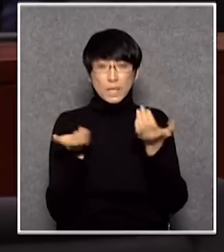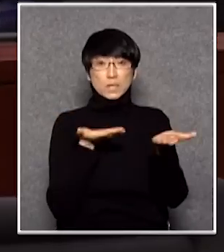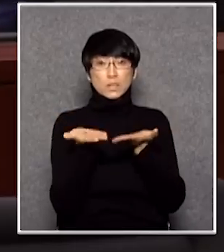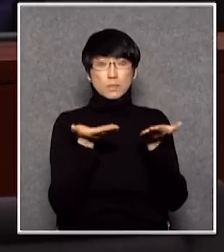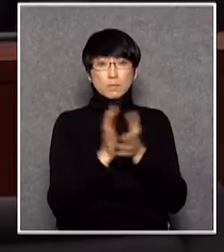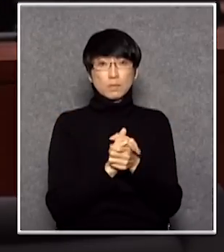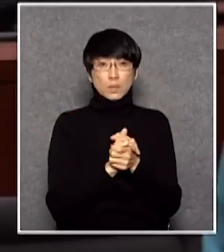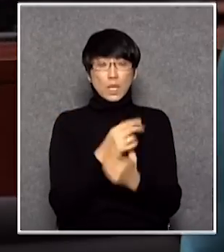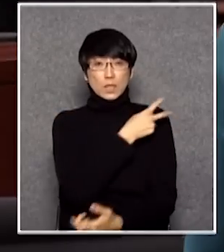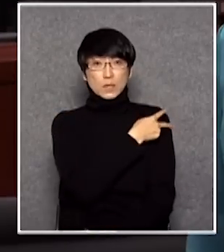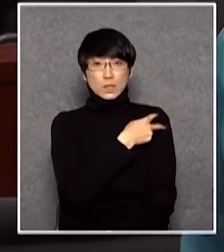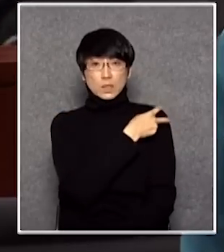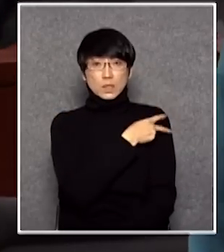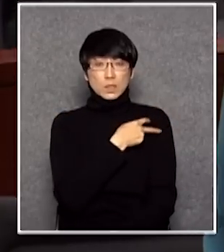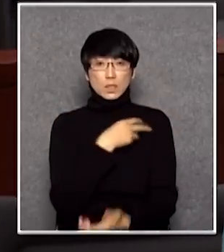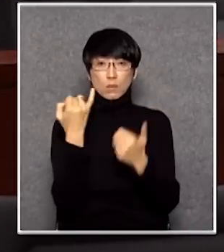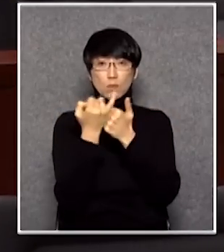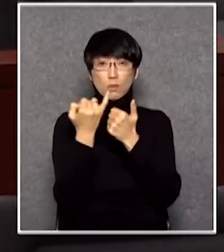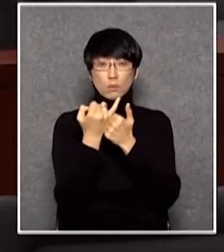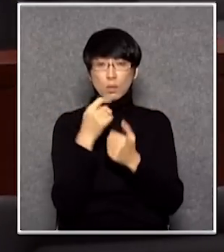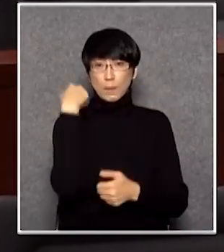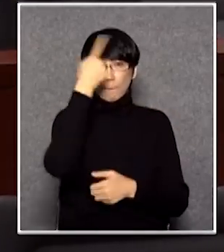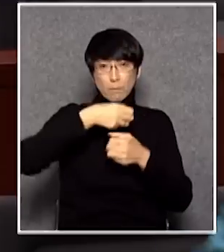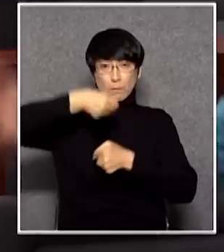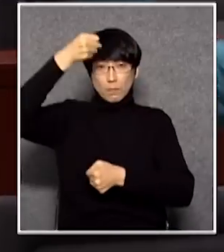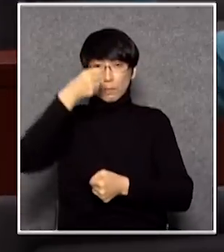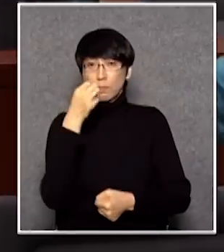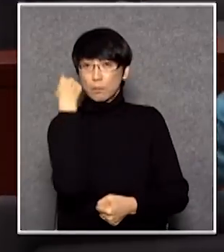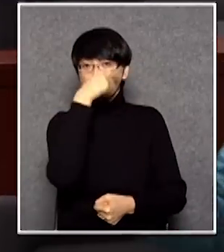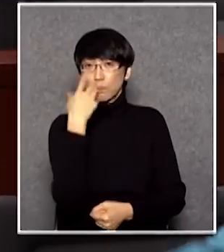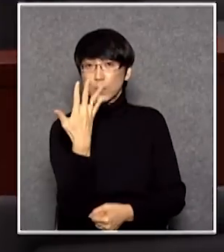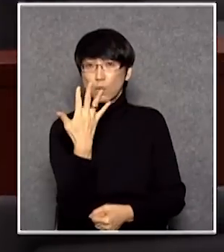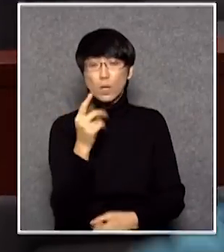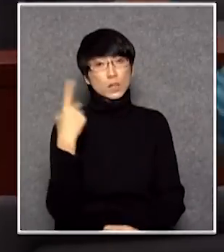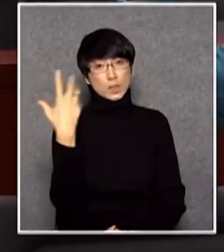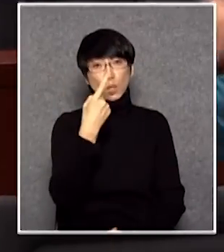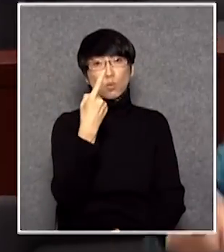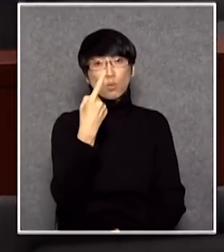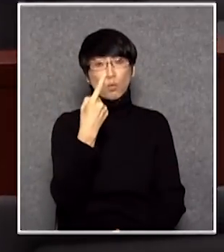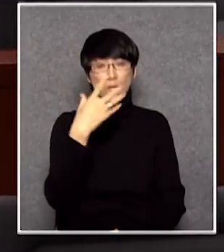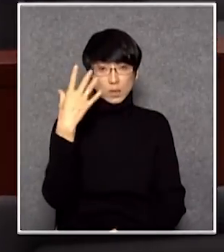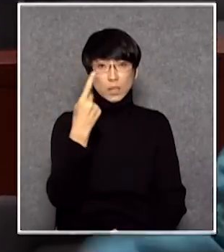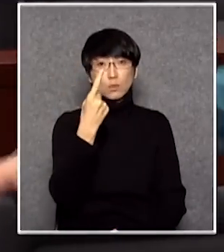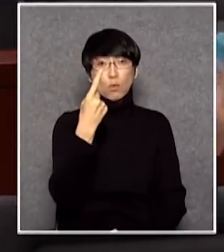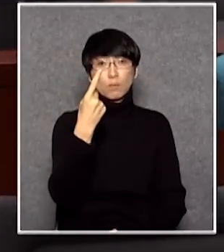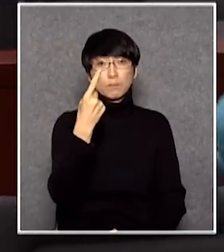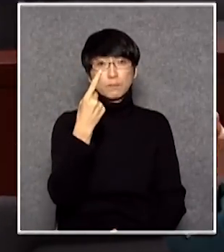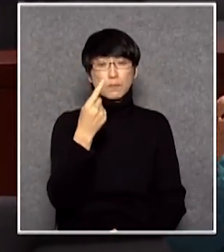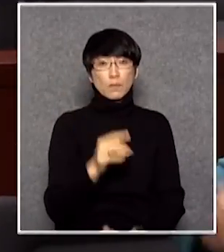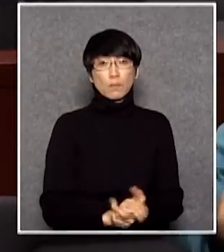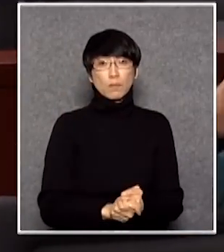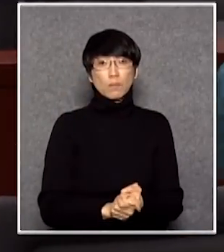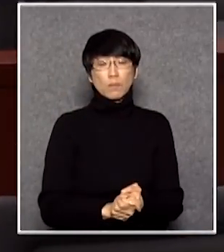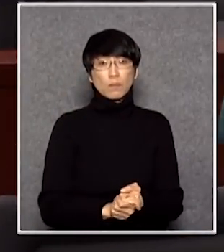士生嘅，我問喂有冇邊個有擔遮啊？佢有邊個一個擔遮咋？你唔好渲染